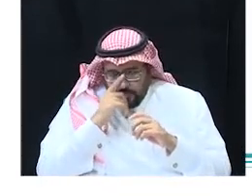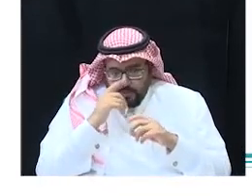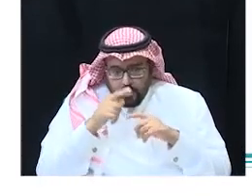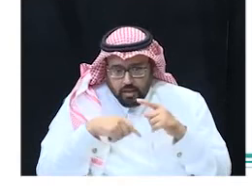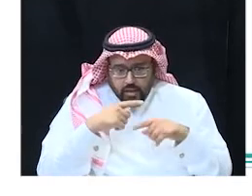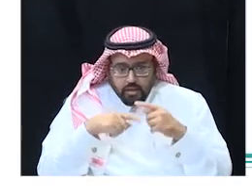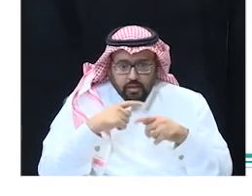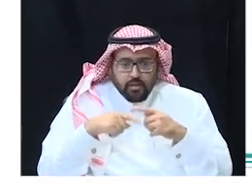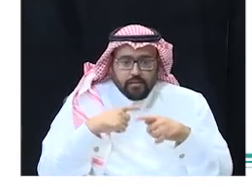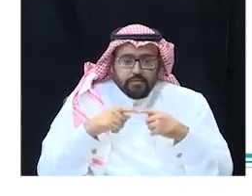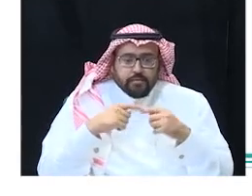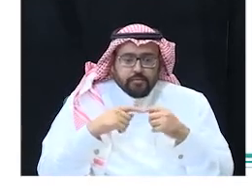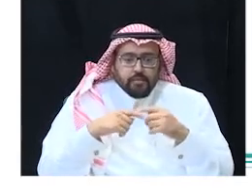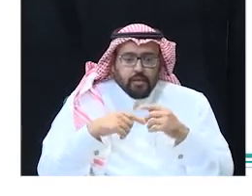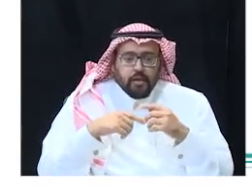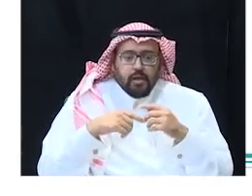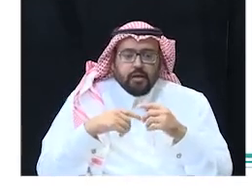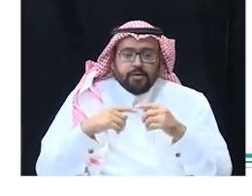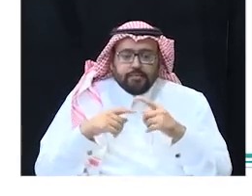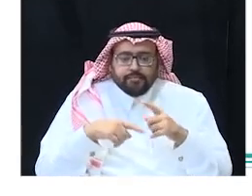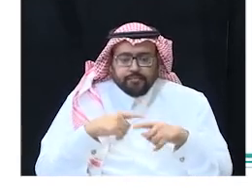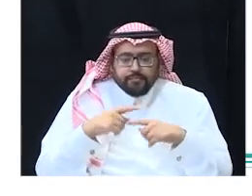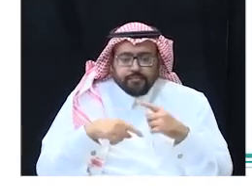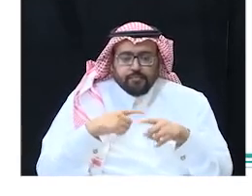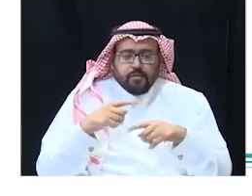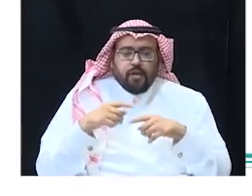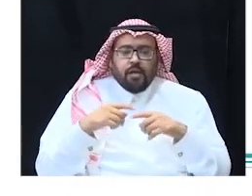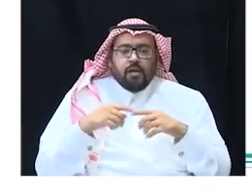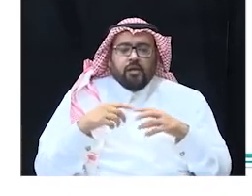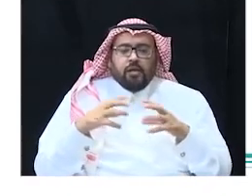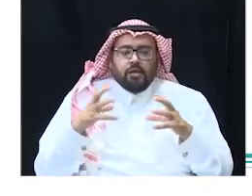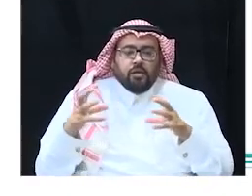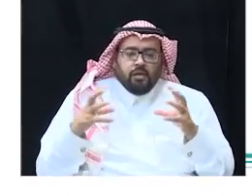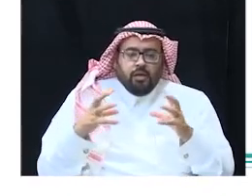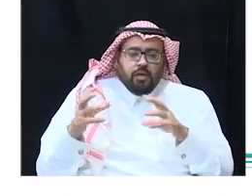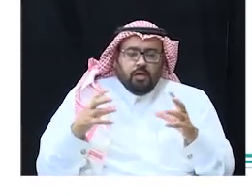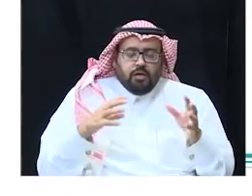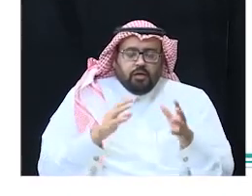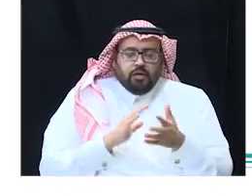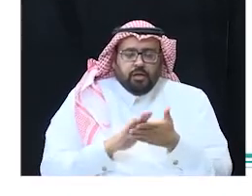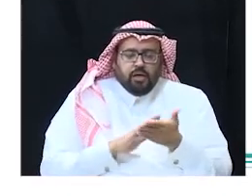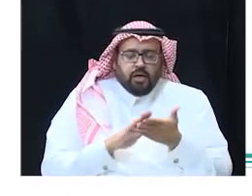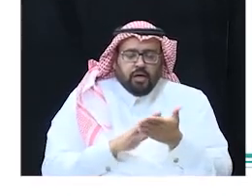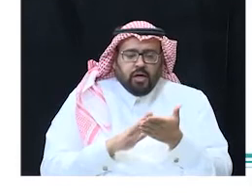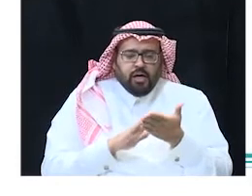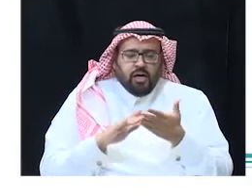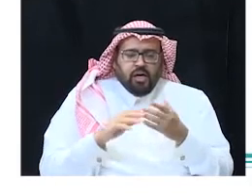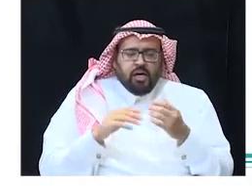وينشأ الاحتكاك عن حركة أو محاولة تحريك